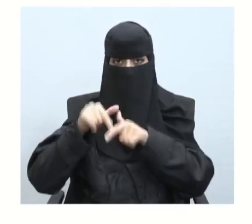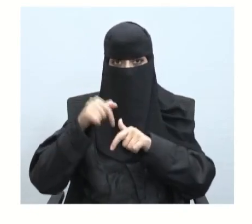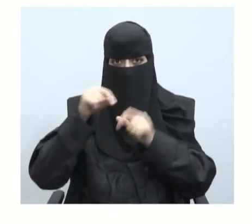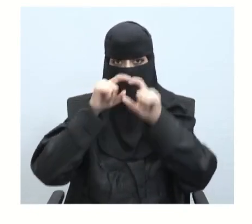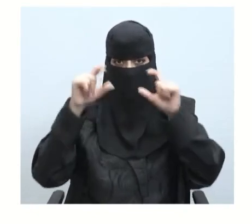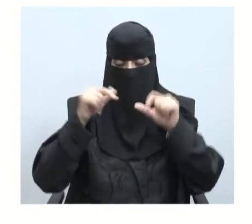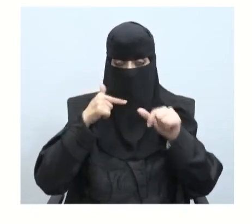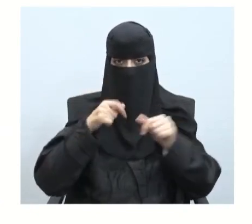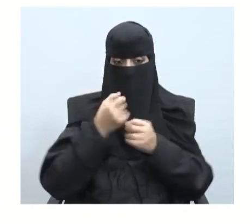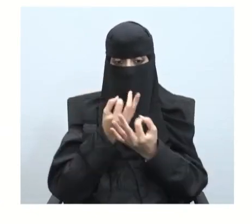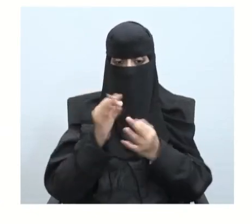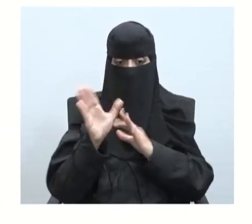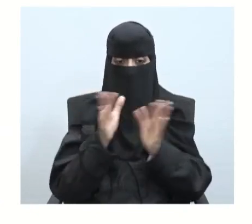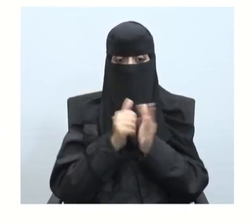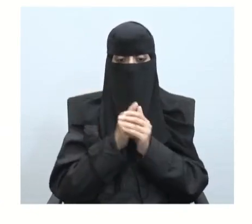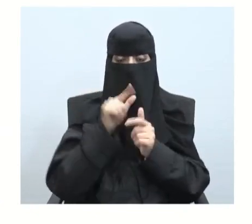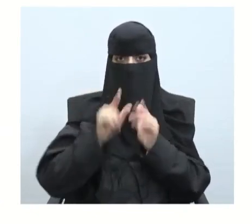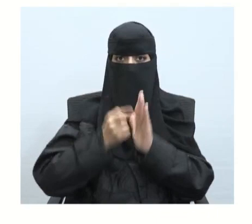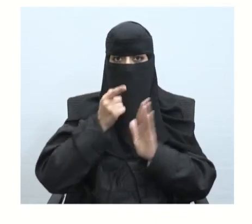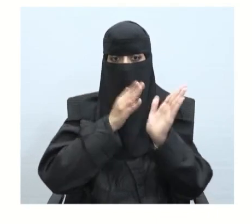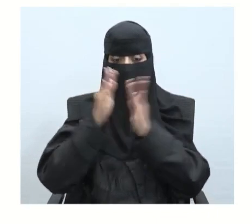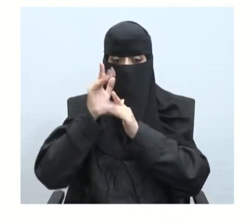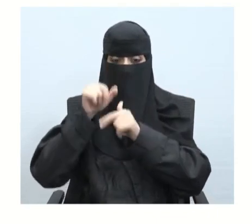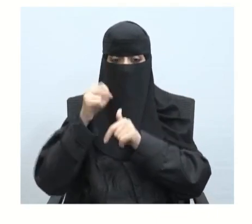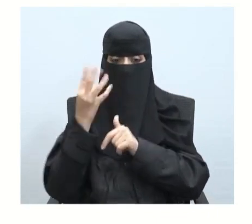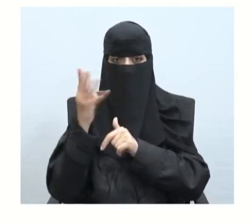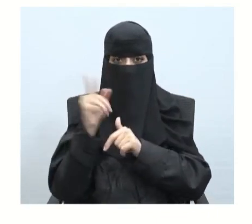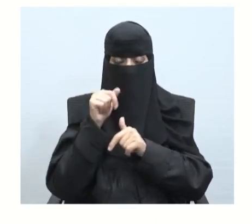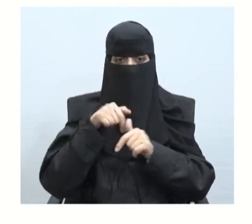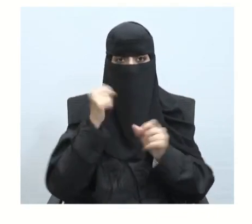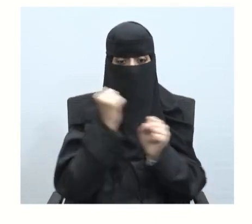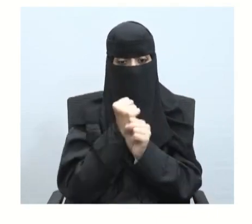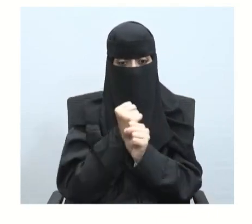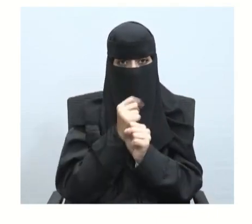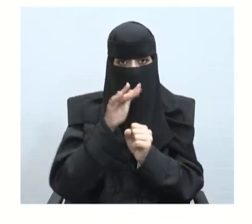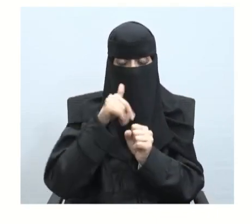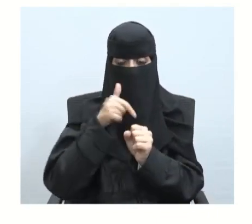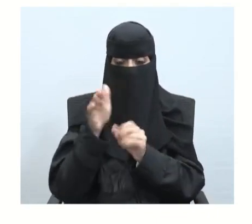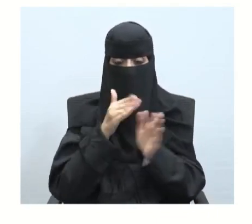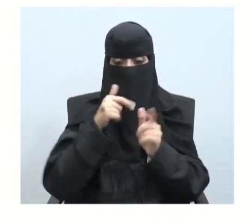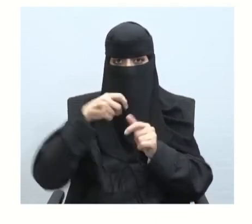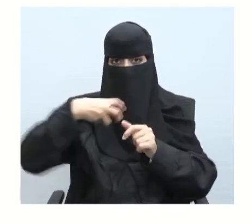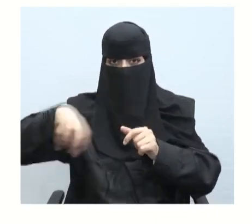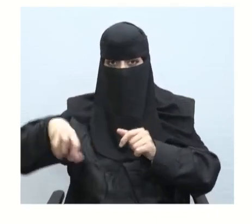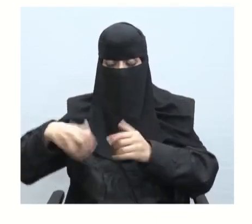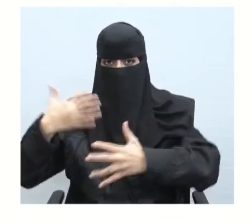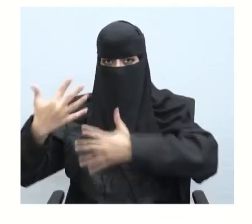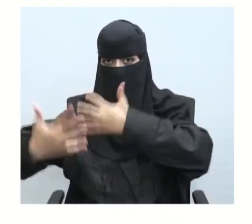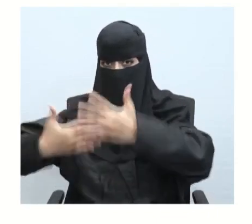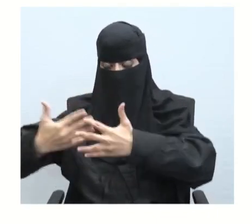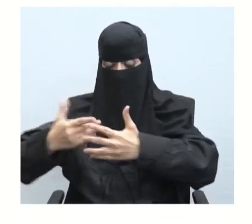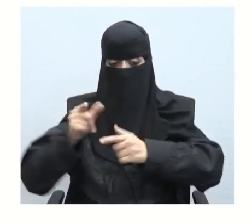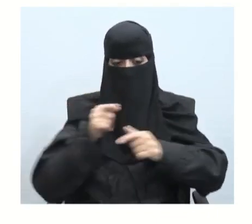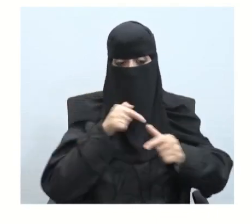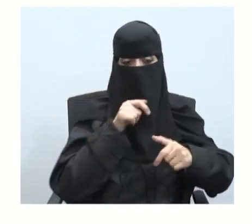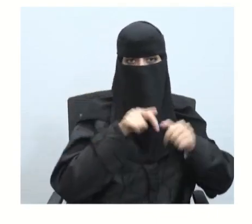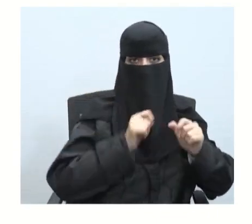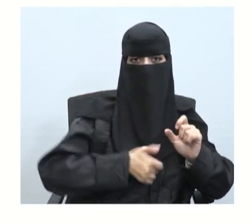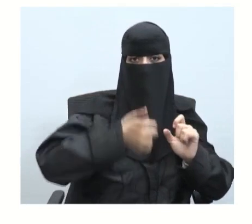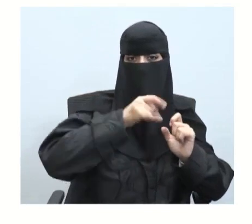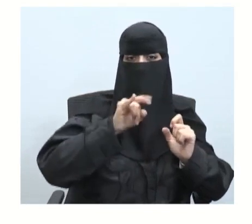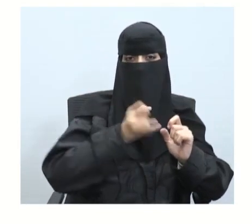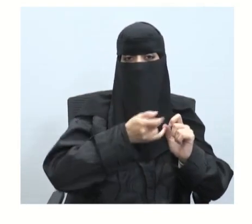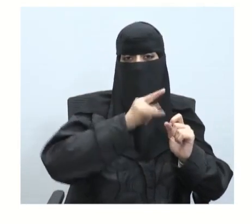خراط المفاهيم بشكل جيد اخذنا في الفصل الرابع ما يتناول الشغل في موضوعين الطاقه والشغل